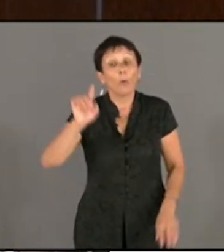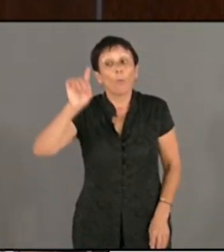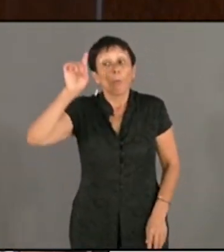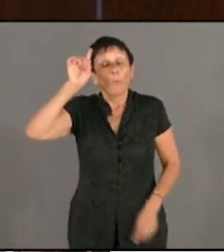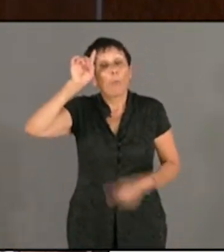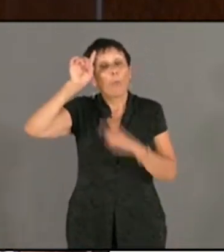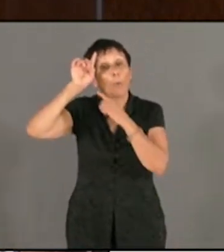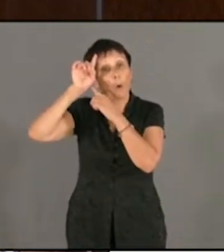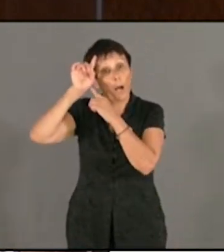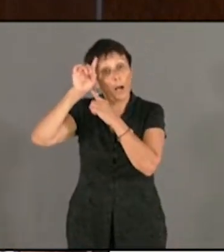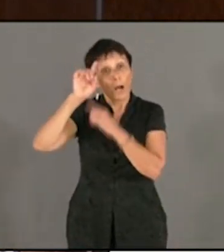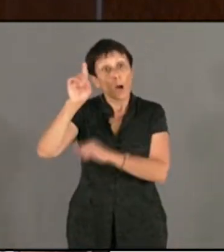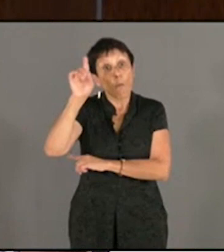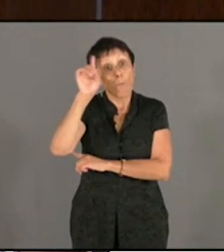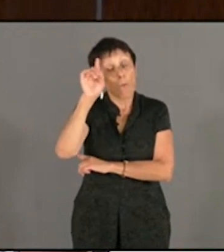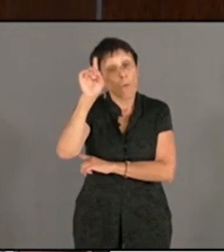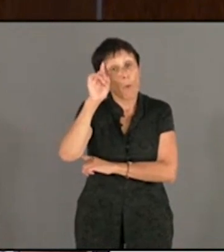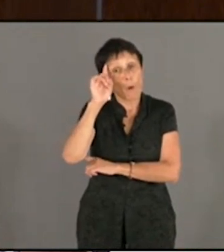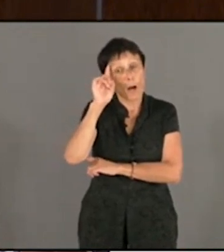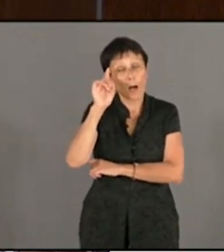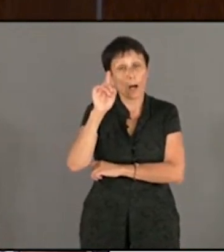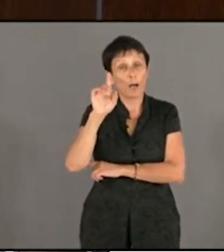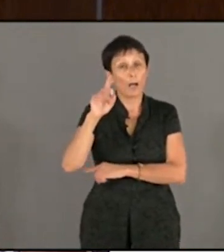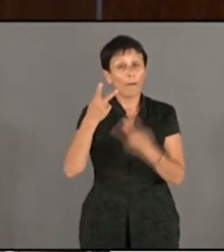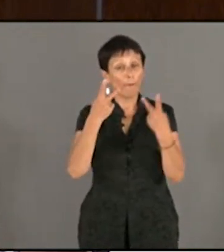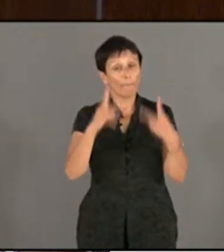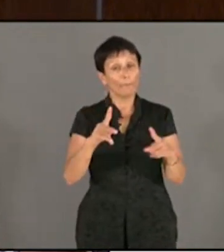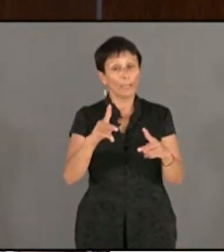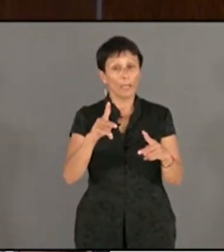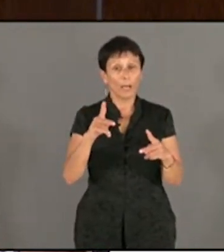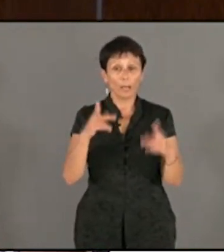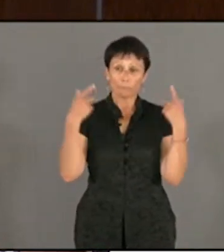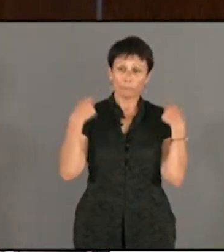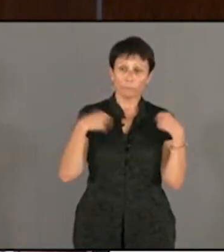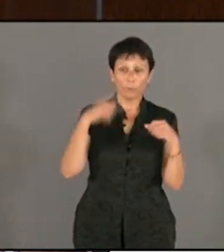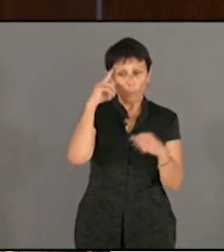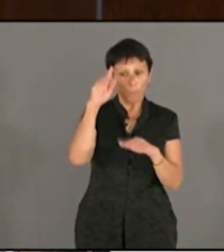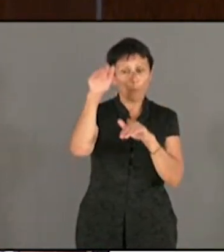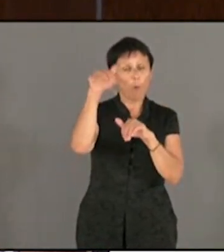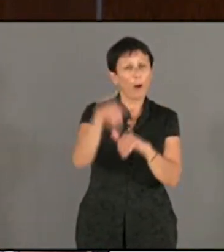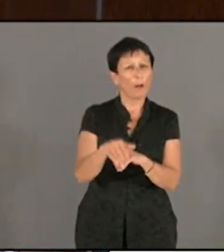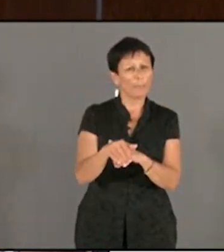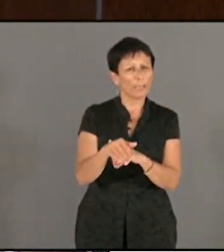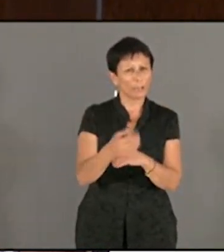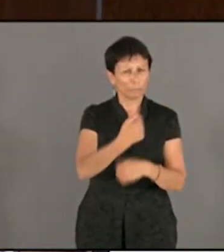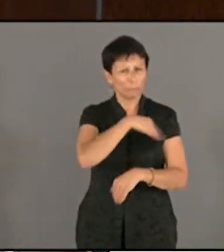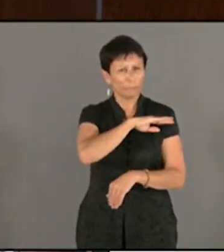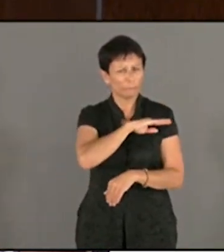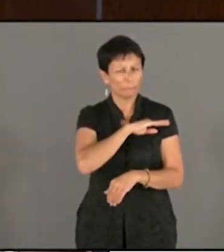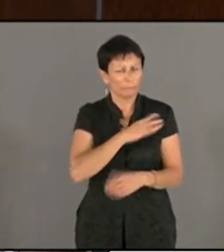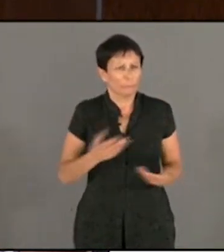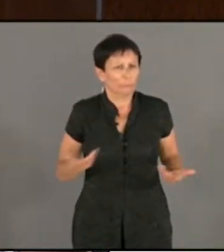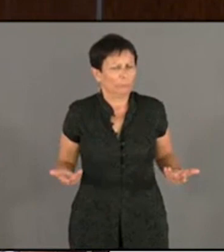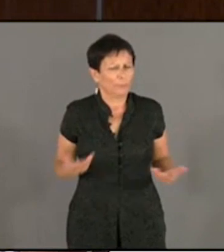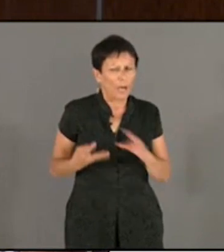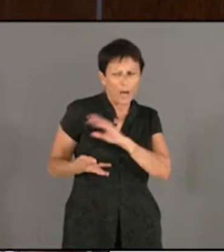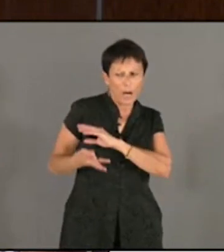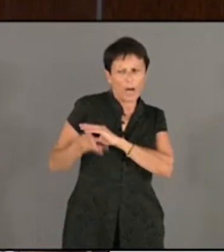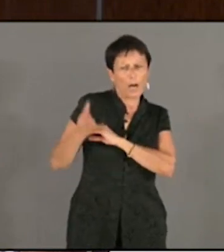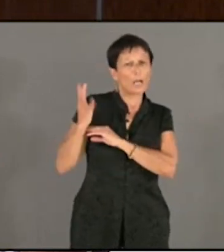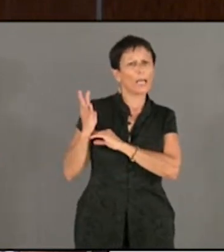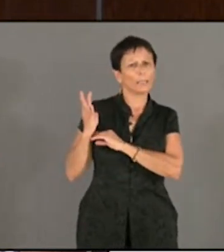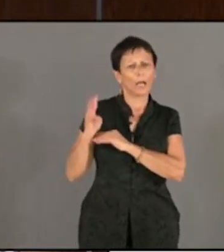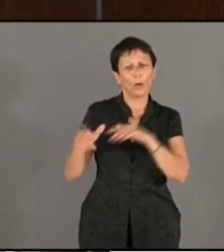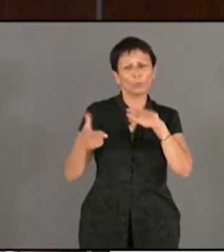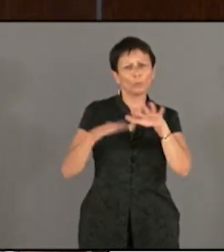la ville doit prendre à sa charge les obsèques? Je me pose la question. Il y a 4 ans, dans le